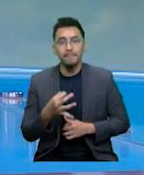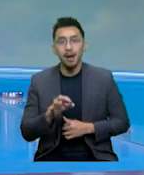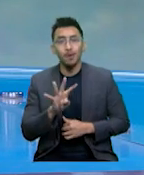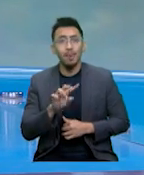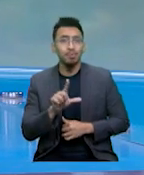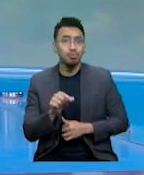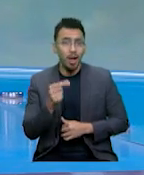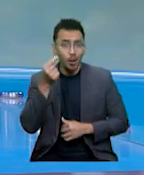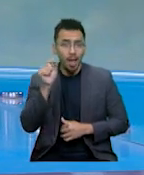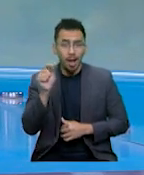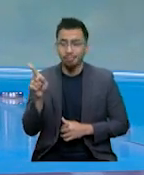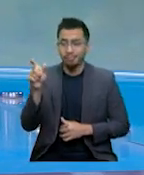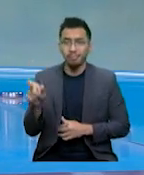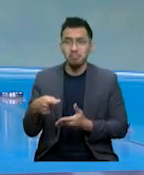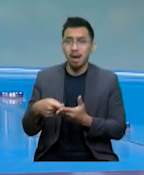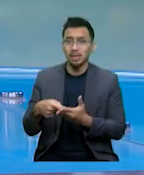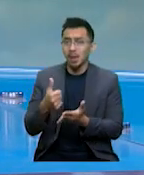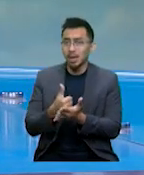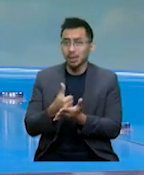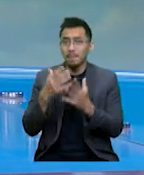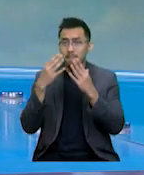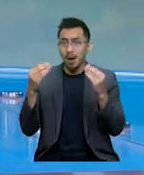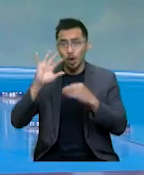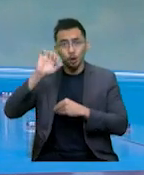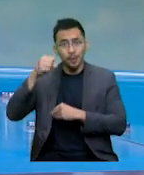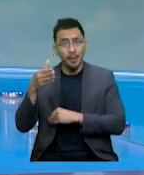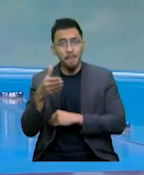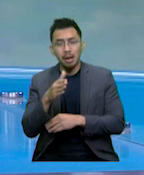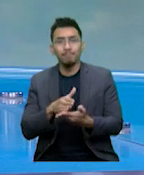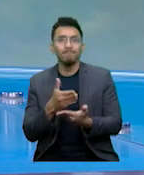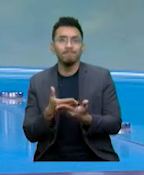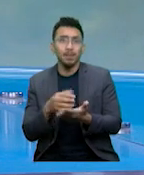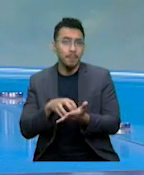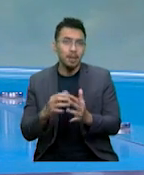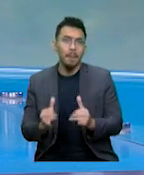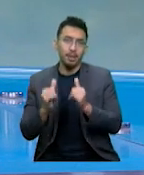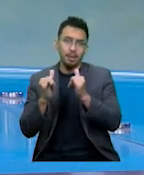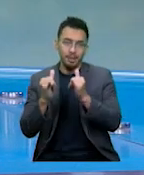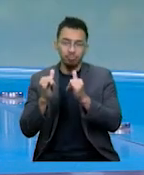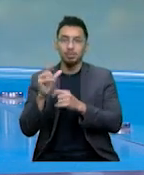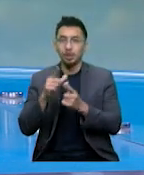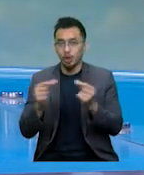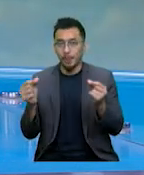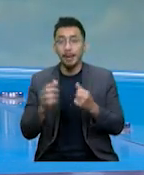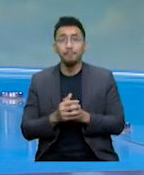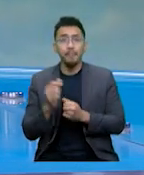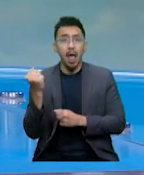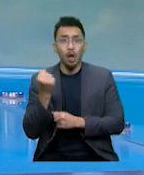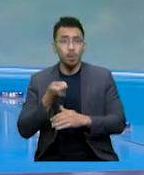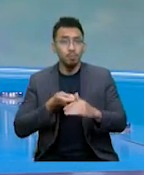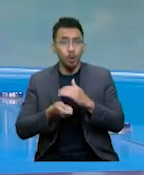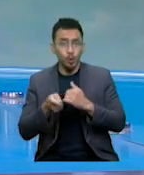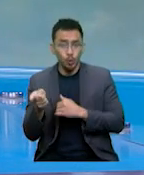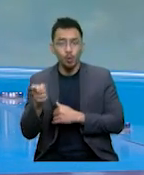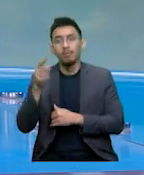Baru 4 bulan kuliah, seorang mahasiswi asal Padang, Sumatera Barat tewas dibunuh di apartemen di kota Maebashi, Jepang. Pelaku pembunuhan adalah pria Jepang,